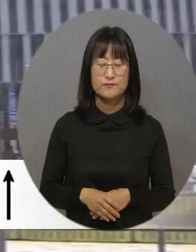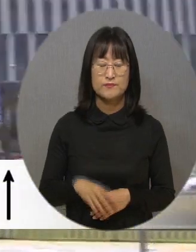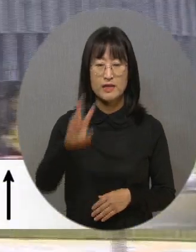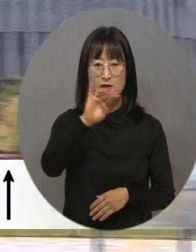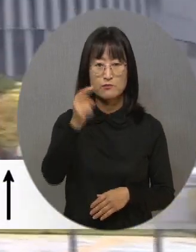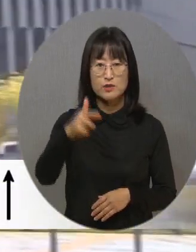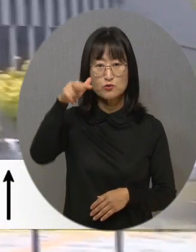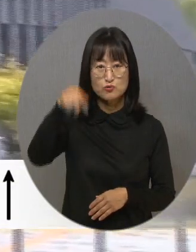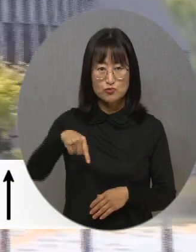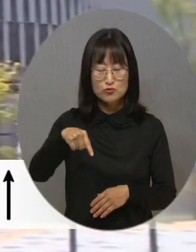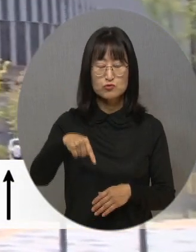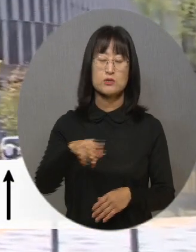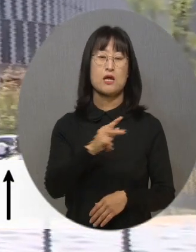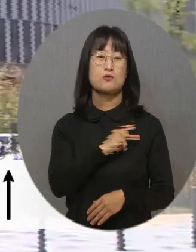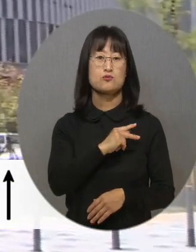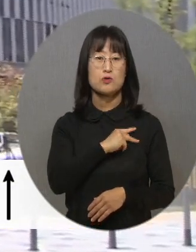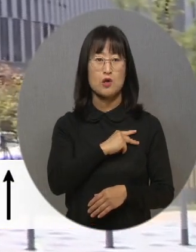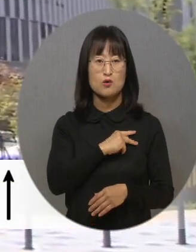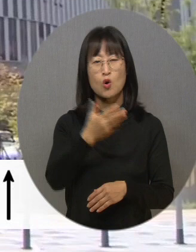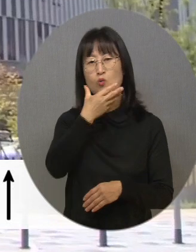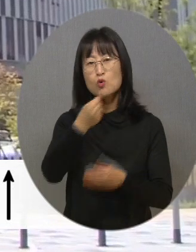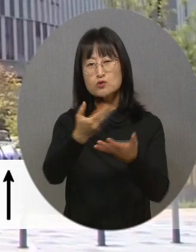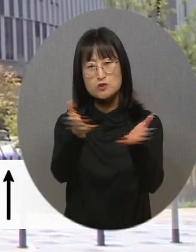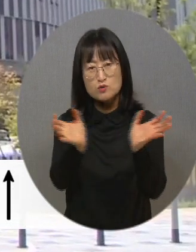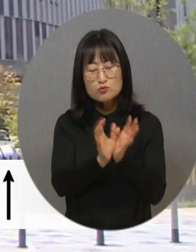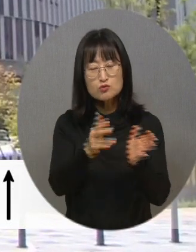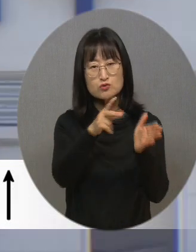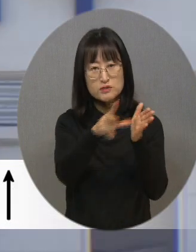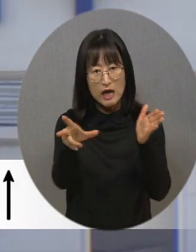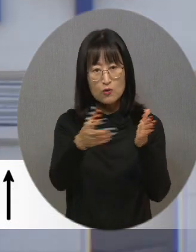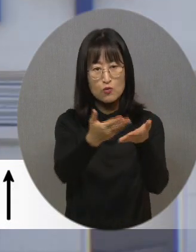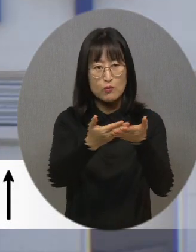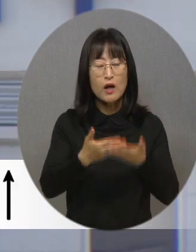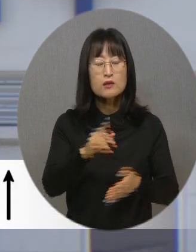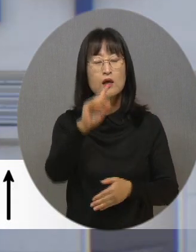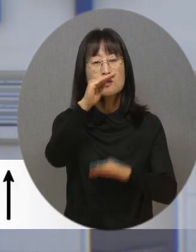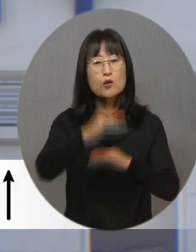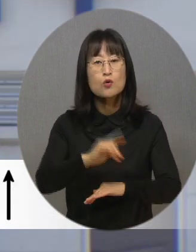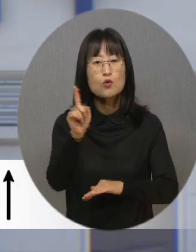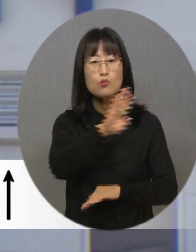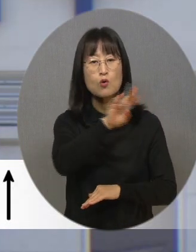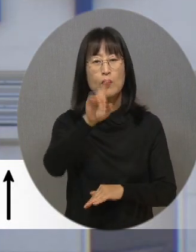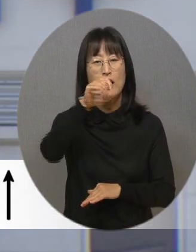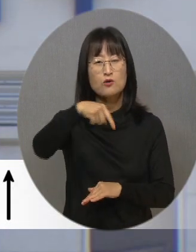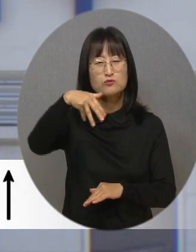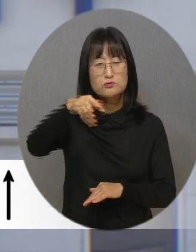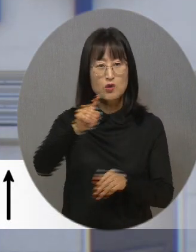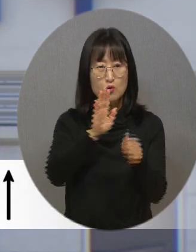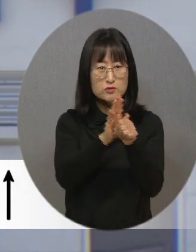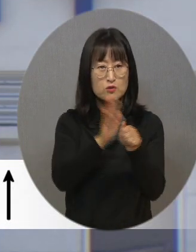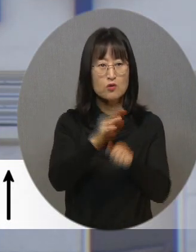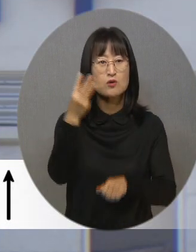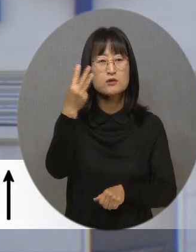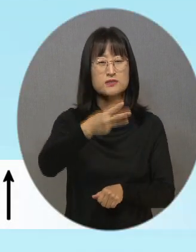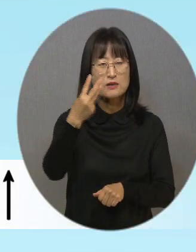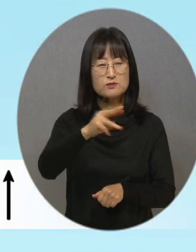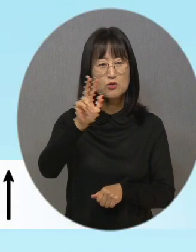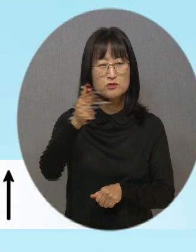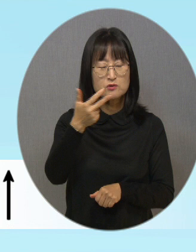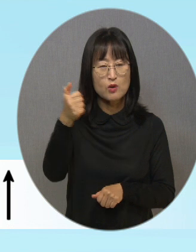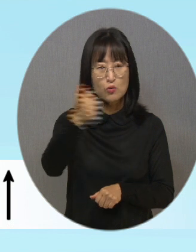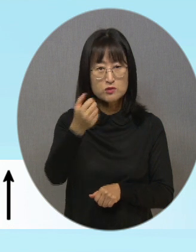더불어민주당 최혜영 의원이 보건복지부로부터 제출받은 자료에 따르면 바우처 지원금 3,750원 인상